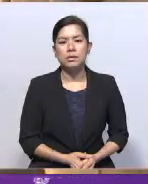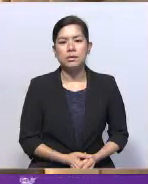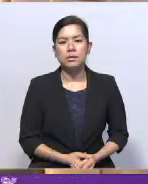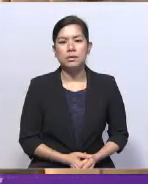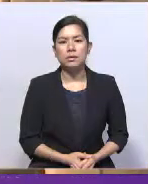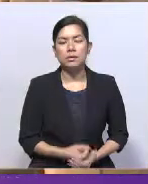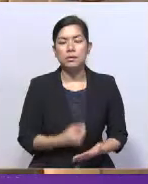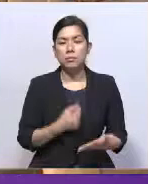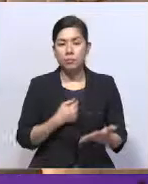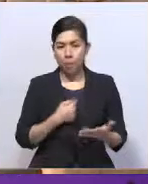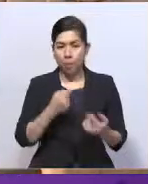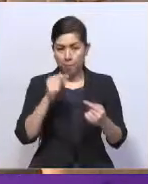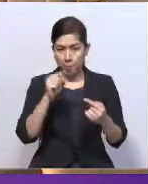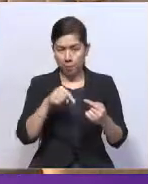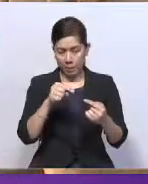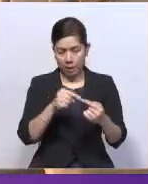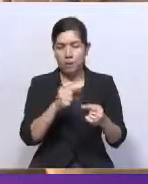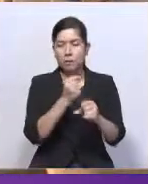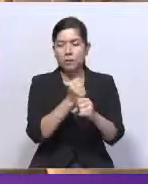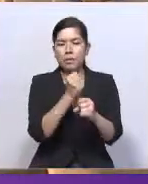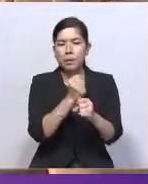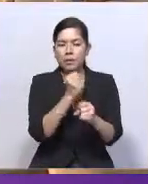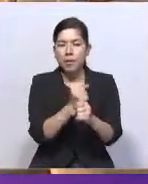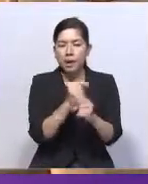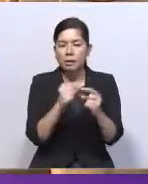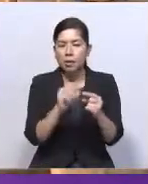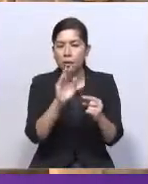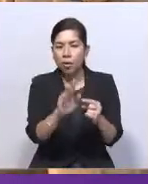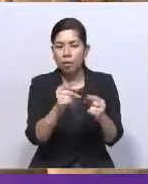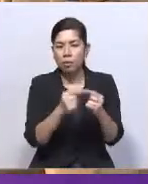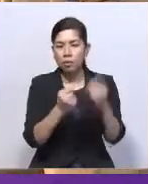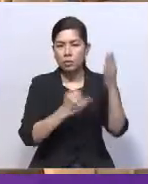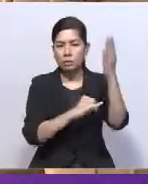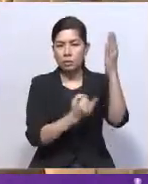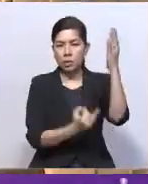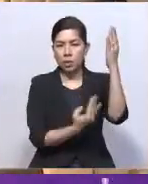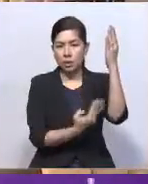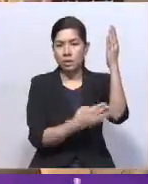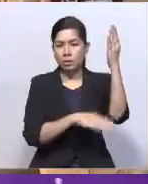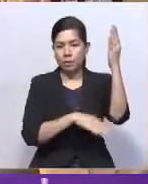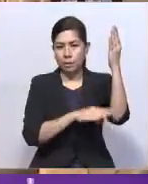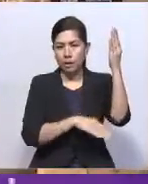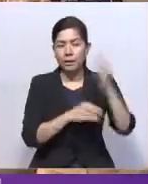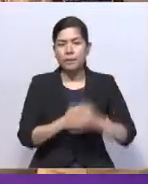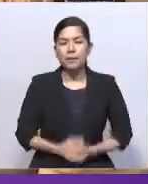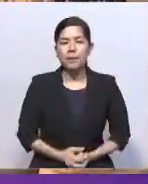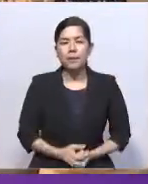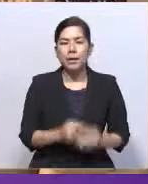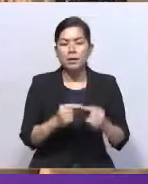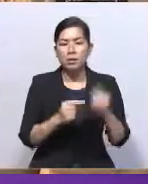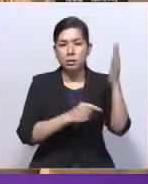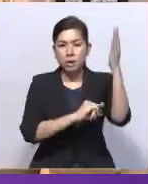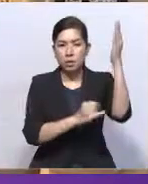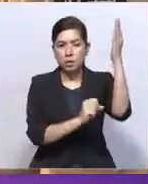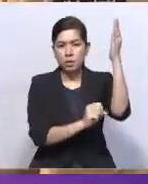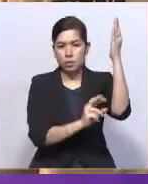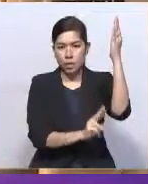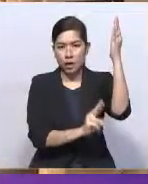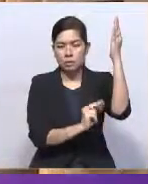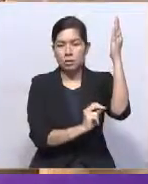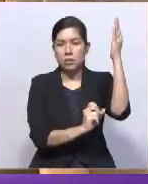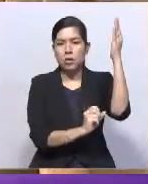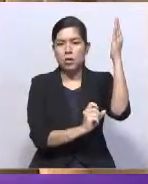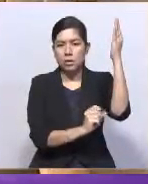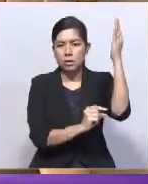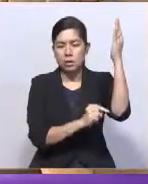ได้เดินทางมาติดตามการทำงานของ4จังหวัดภาคใต้นะครับได้แก่จังหวัดสุราษฎร์ธานีนครศรีธร